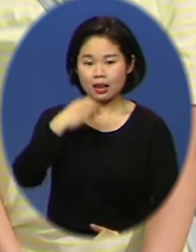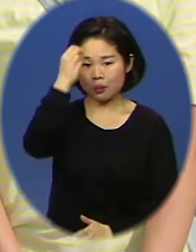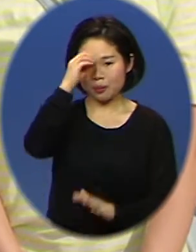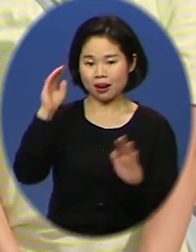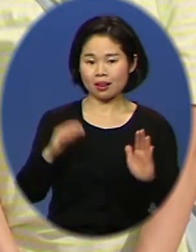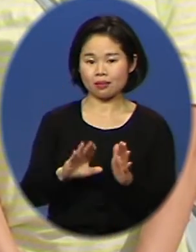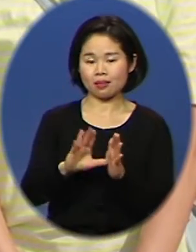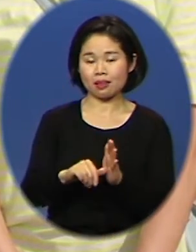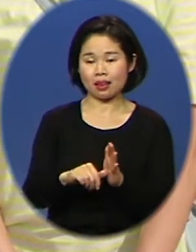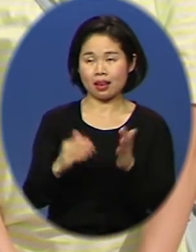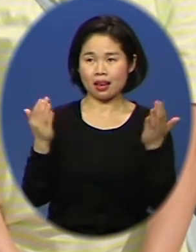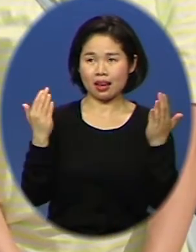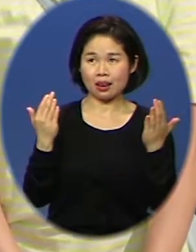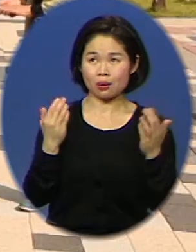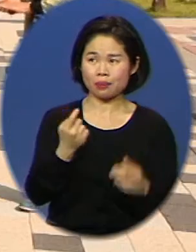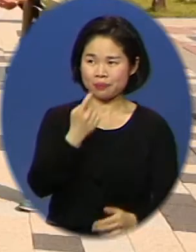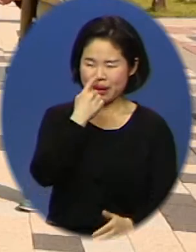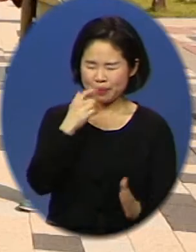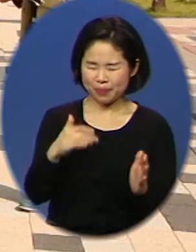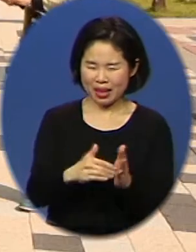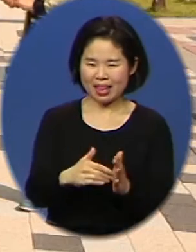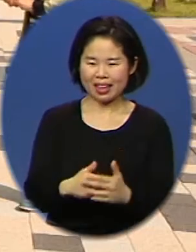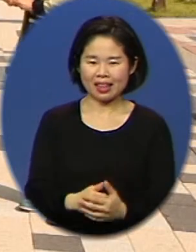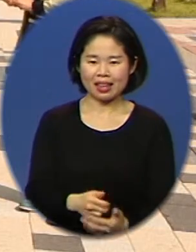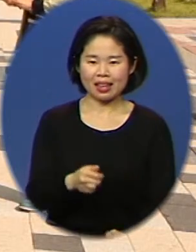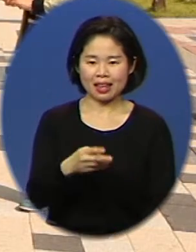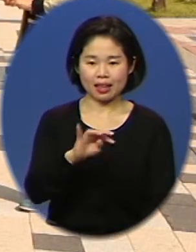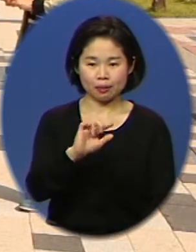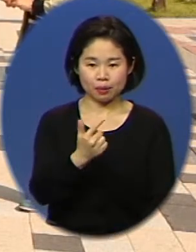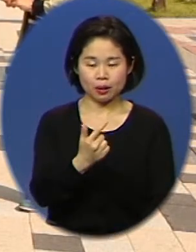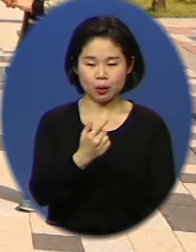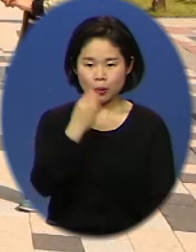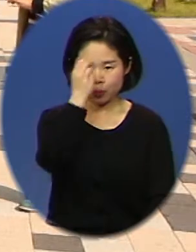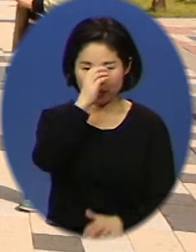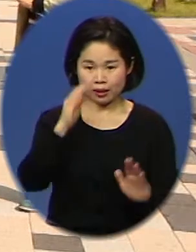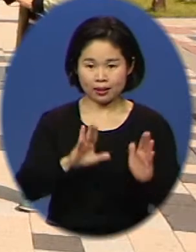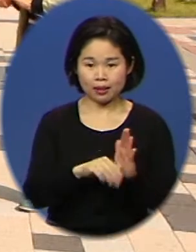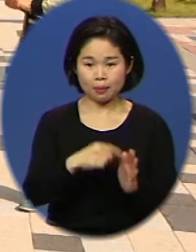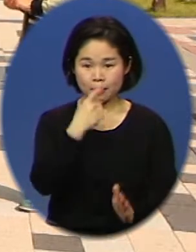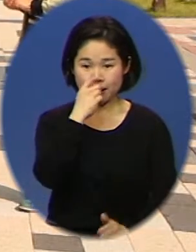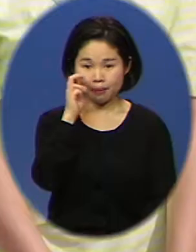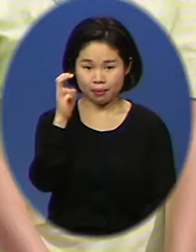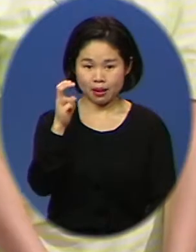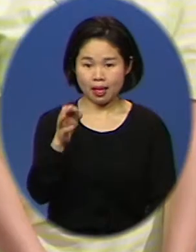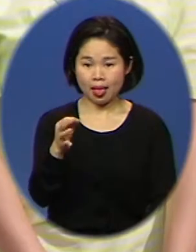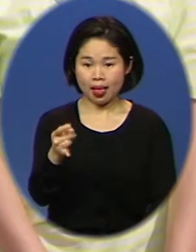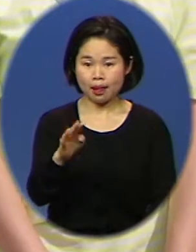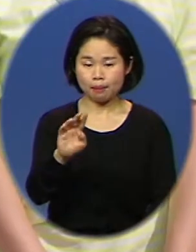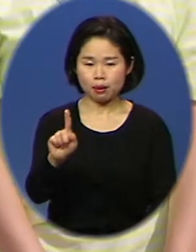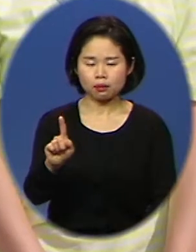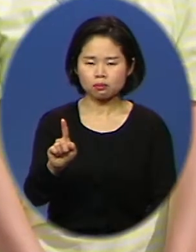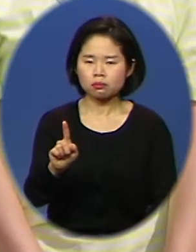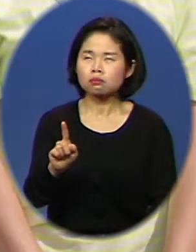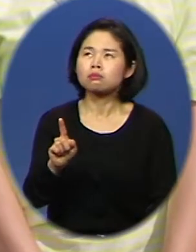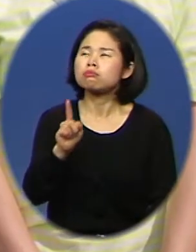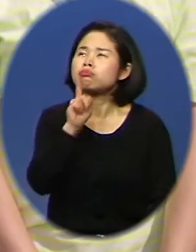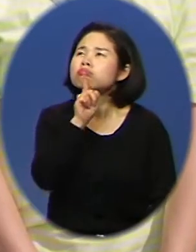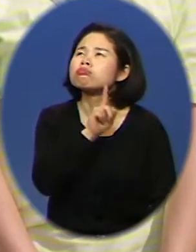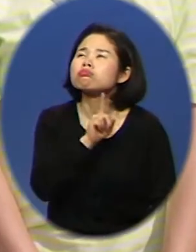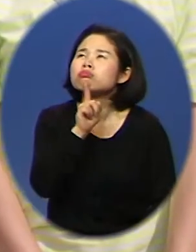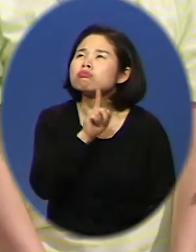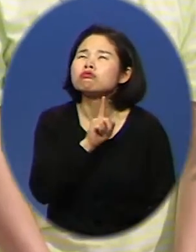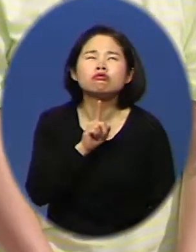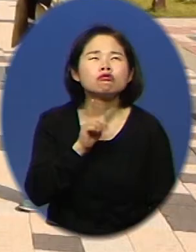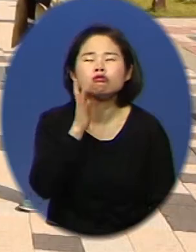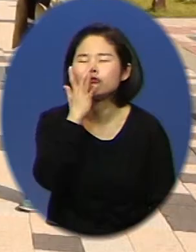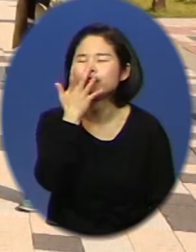때 학교에서 배웠던 것 같아요. 그 혜빈 씨는 아마 고등학교 때 배웠을 거예요. 에바 씨는? 이상하게 갑자기 말 하나도 못 알아듣겠네요.